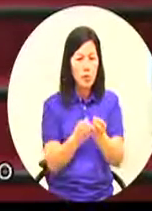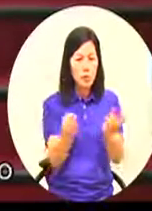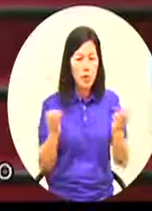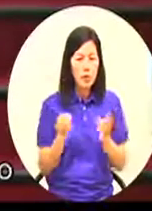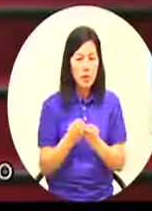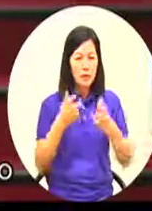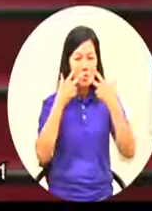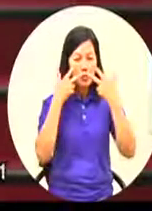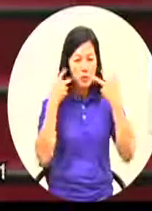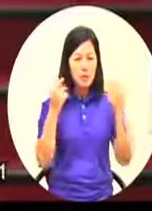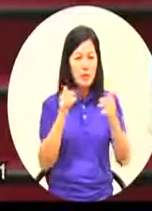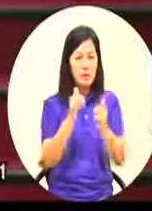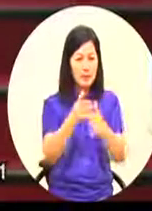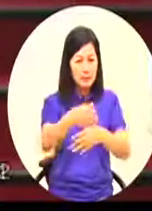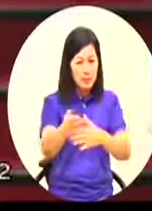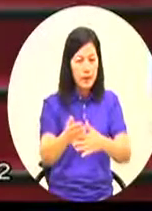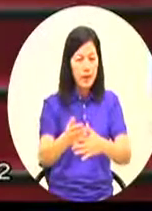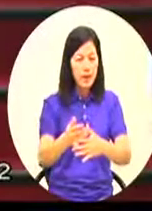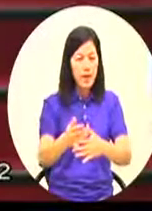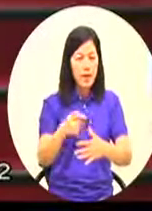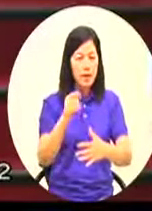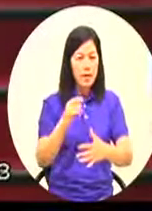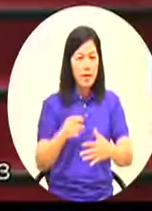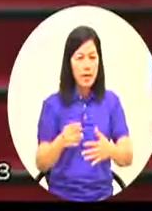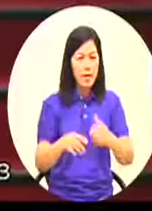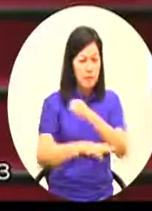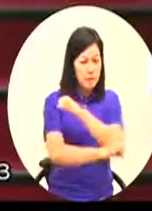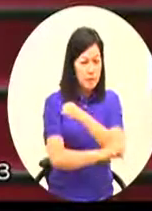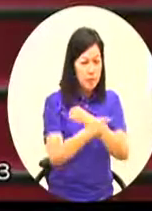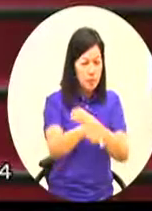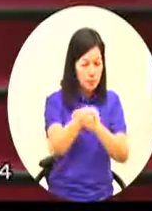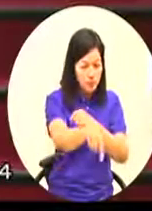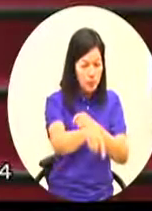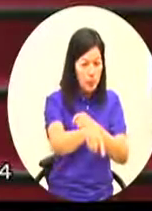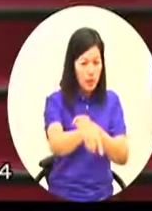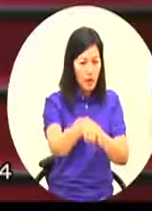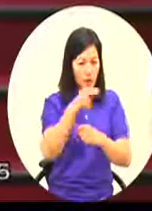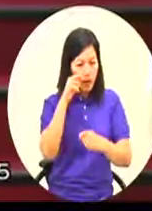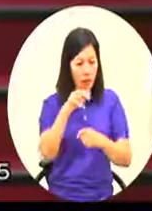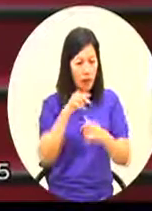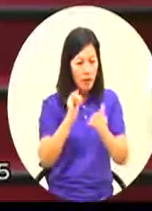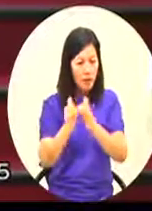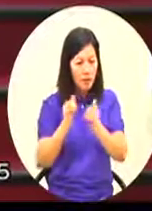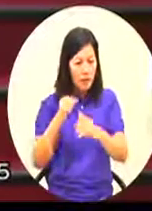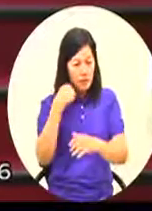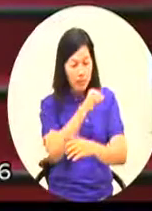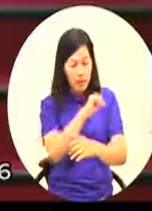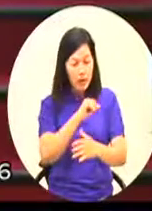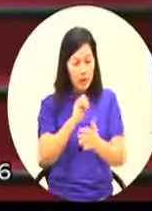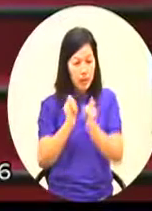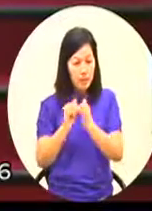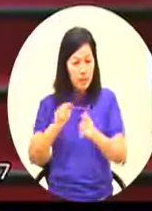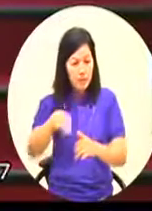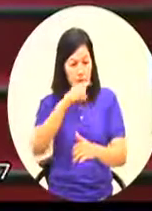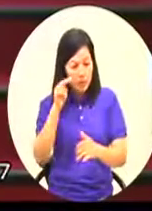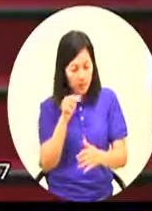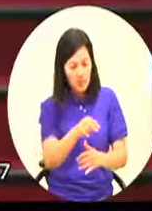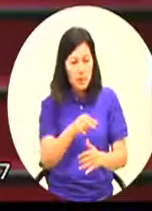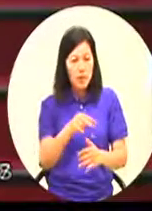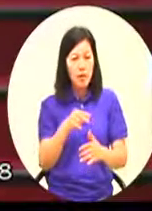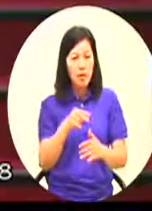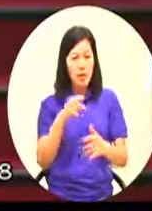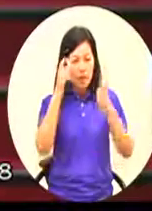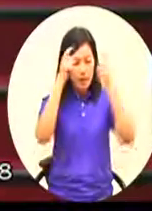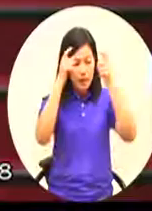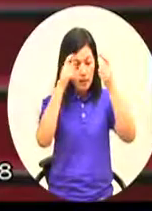乡，最起码有一个点可以让国人、让我们台湾所有的人知道说，高